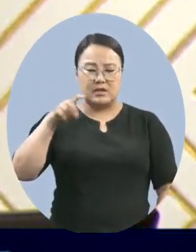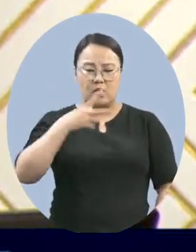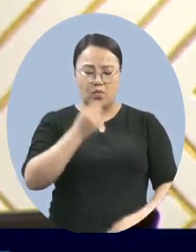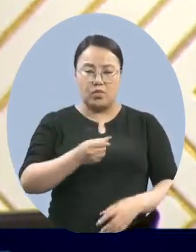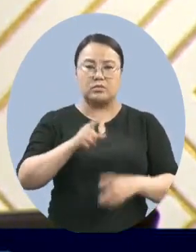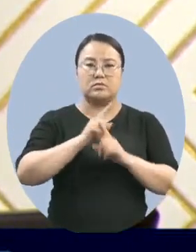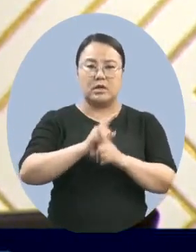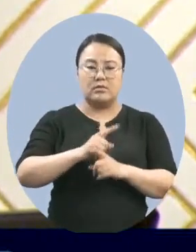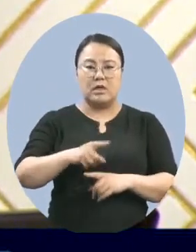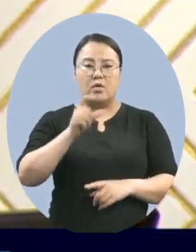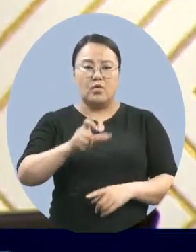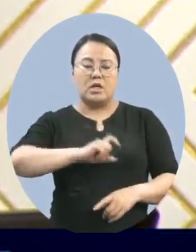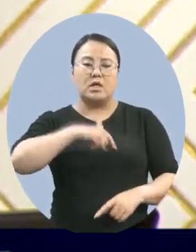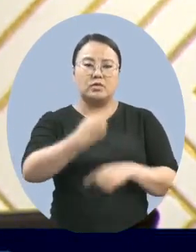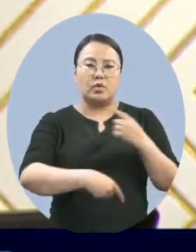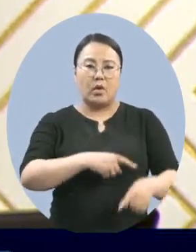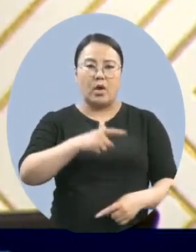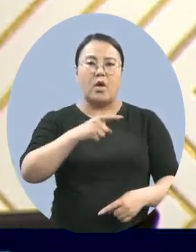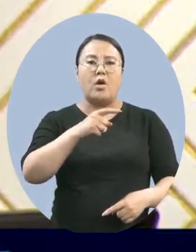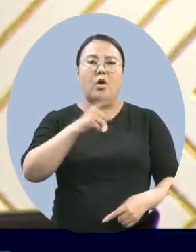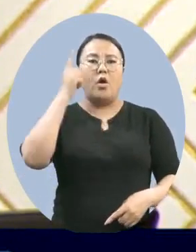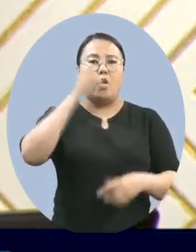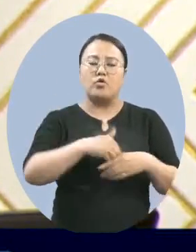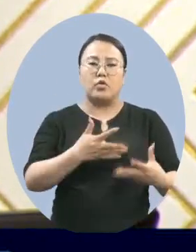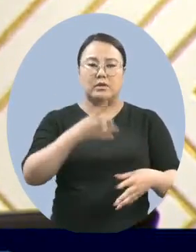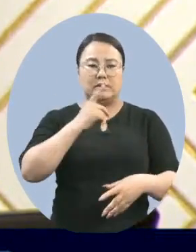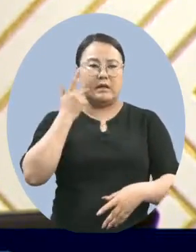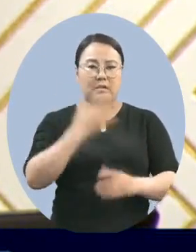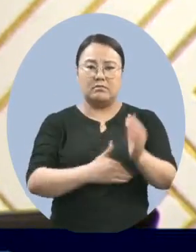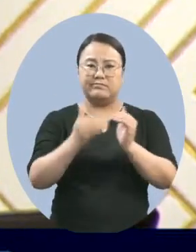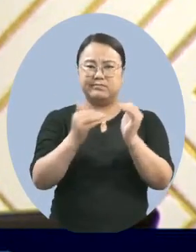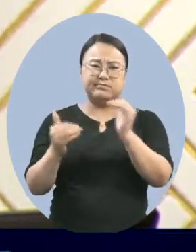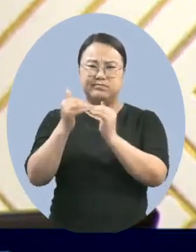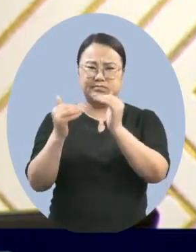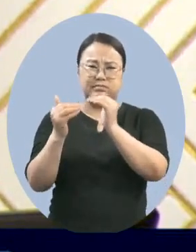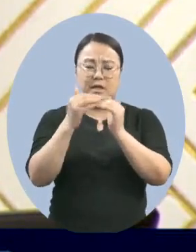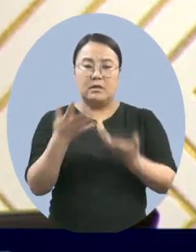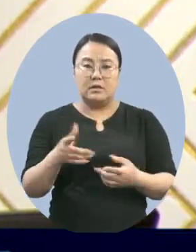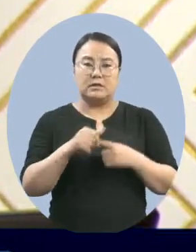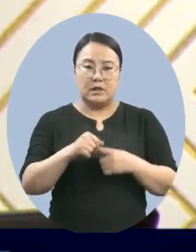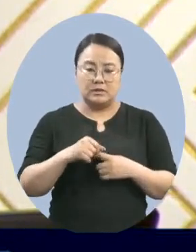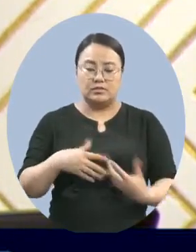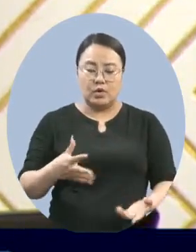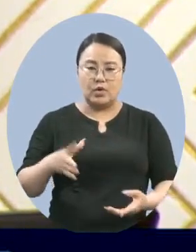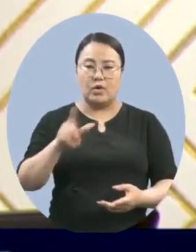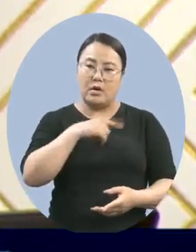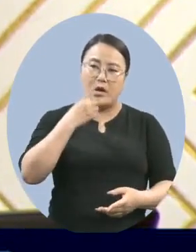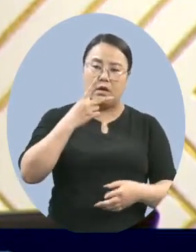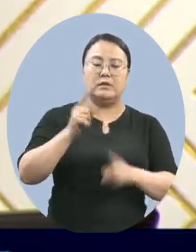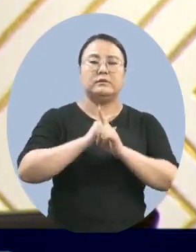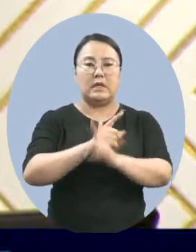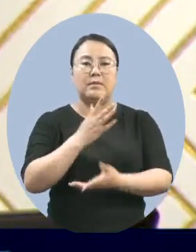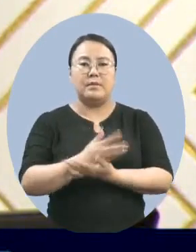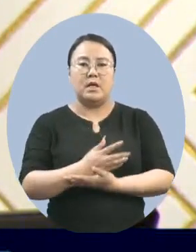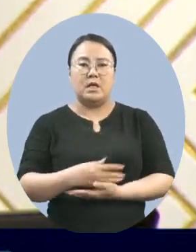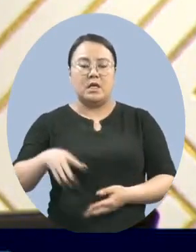гэсэн тэгшэрхийн тухай ойлголт, хүний эрхийн тухай ойлголт гэсэн тэгшэрхийн тухай ойлголт. Ийм учраас зарчмын хувьд энийг ирж яваа цагийн өнгө гэж бид тодорхойлж